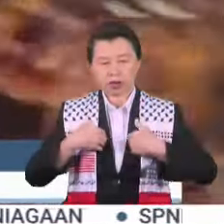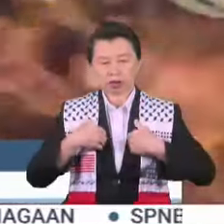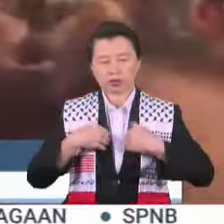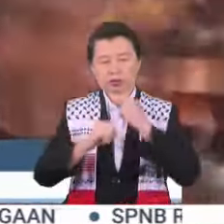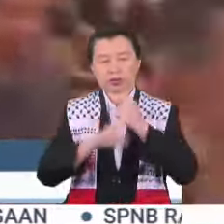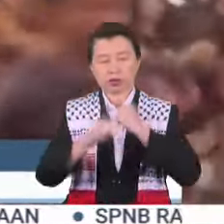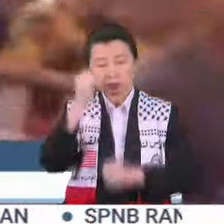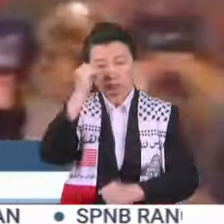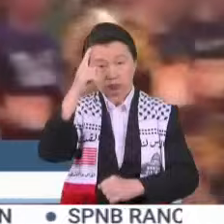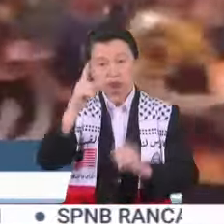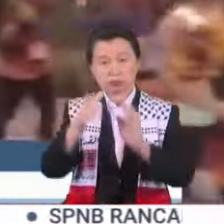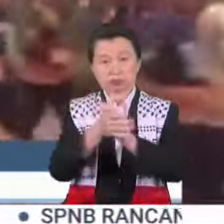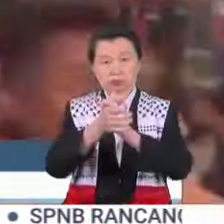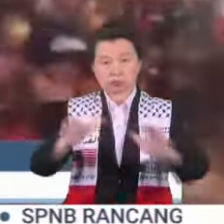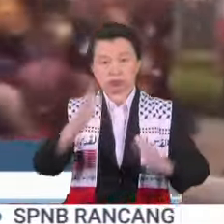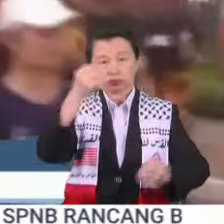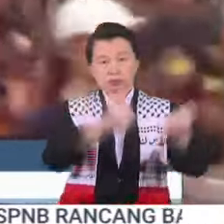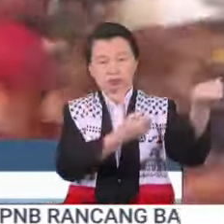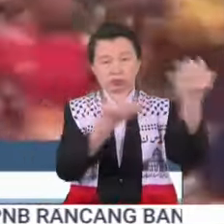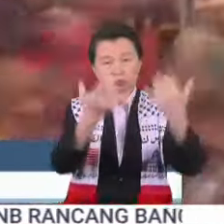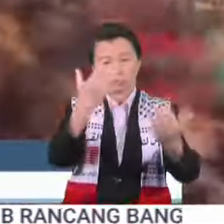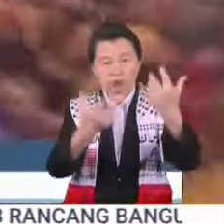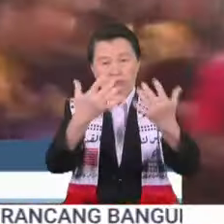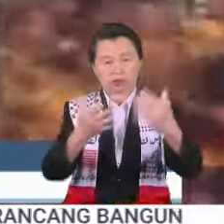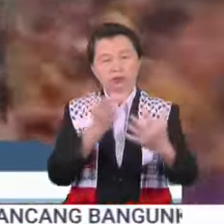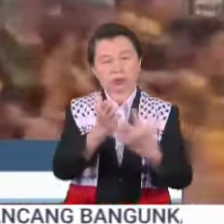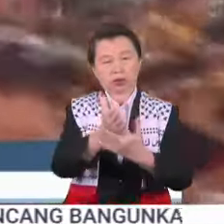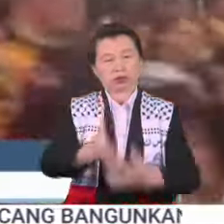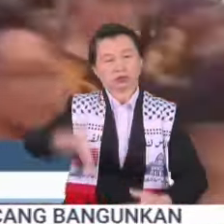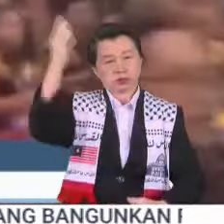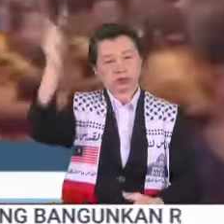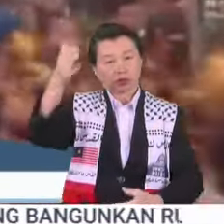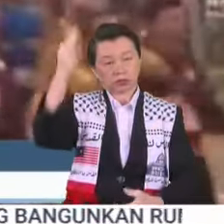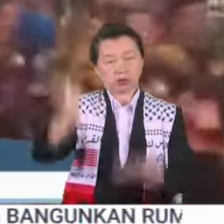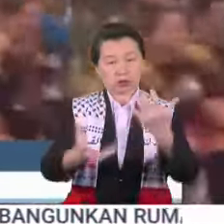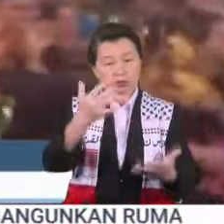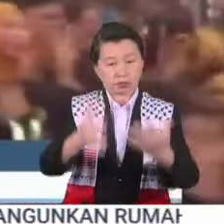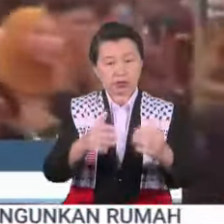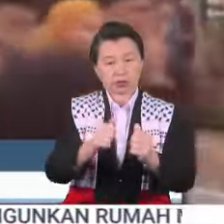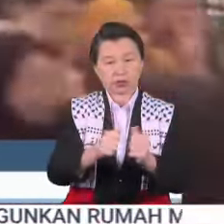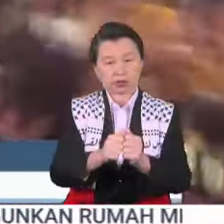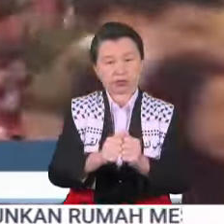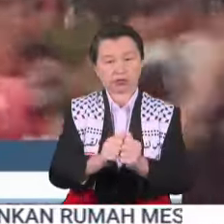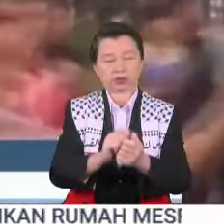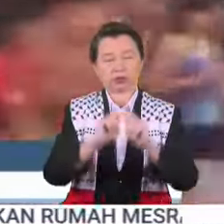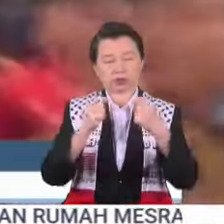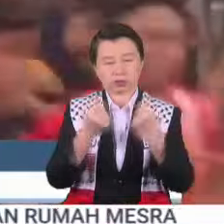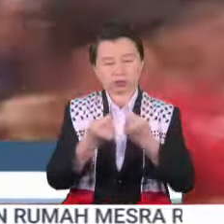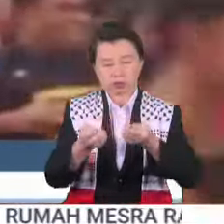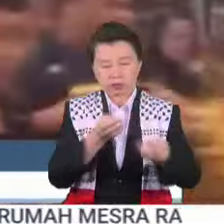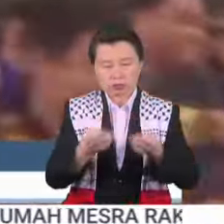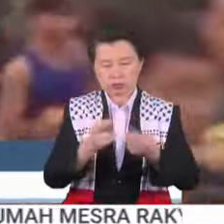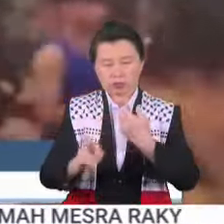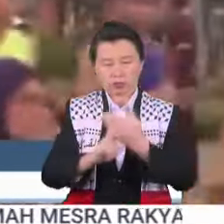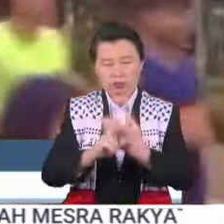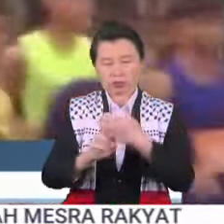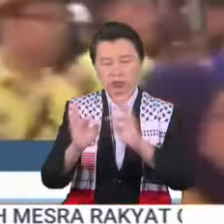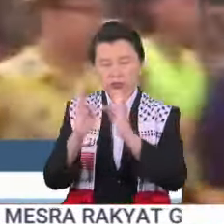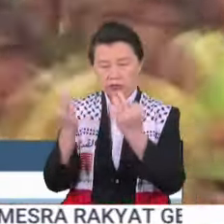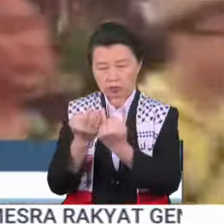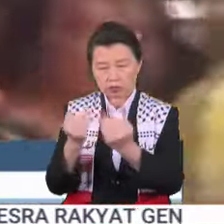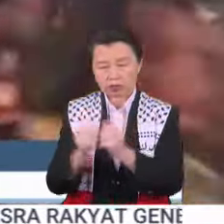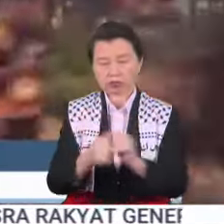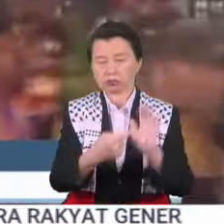kempen kesedaran keselamatan kebakaran meliputi ceramah keselamatan kebakaran, demonstrasi pasukan sedia urus risiko isi rumah